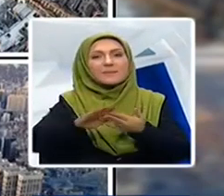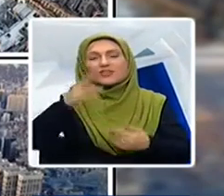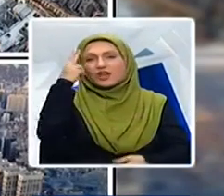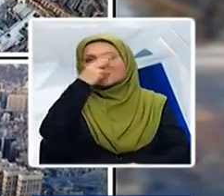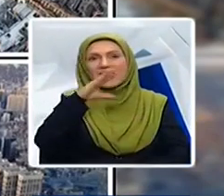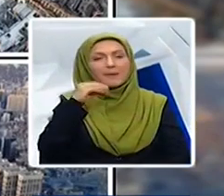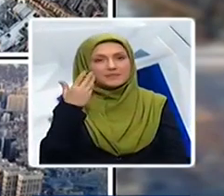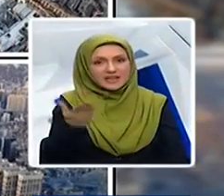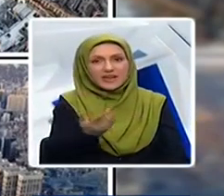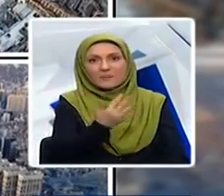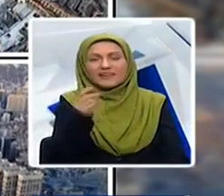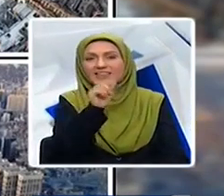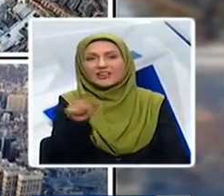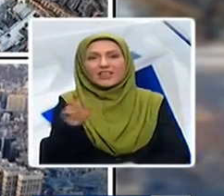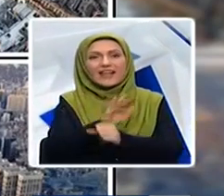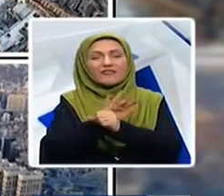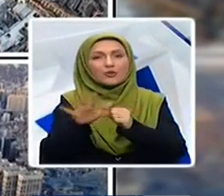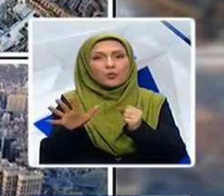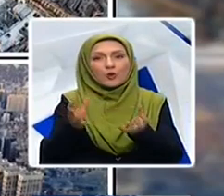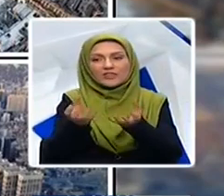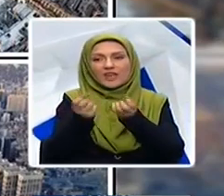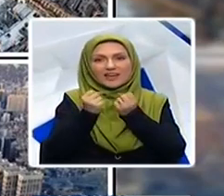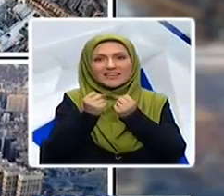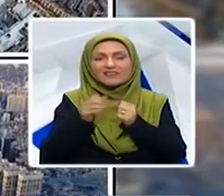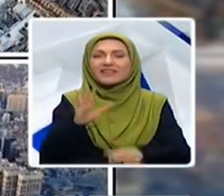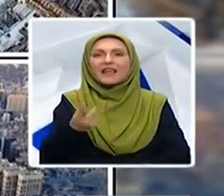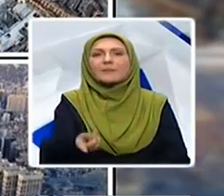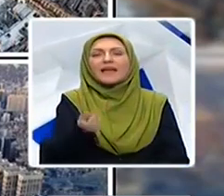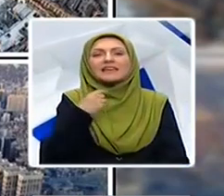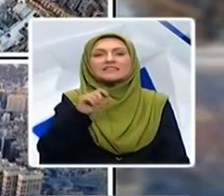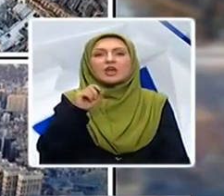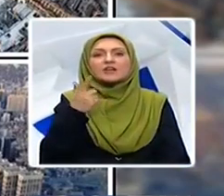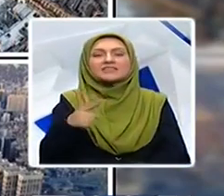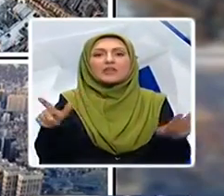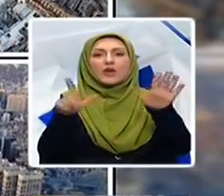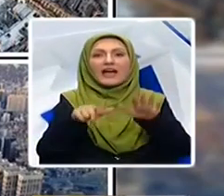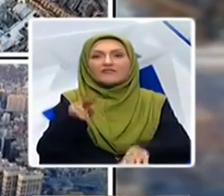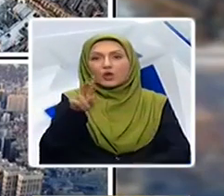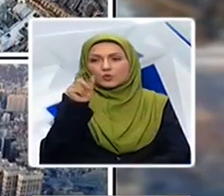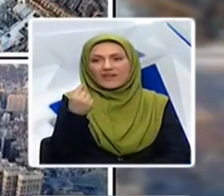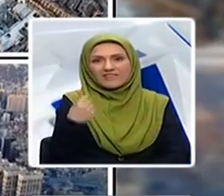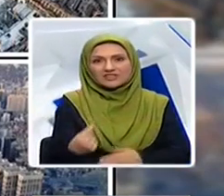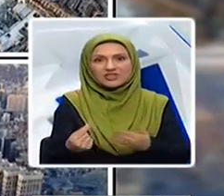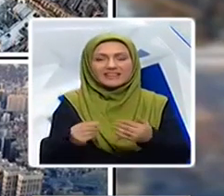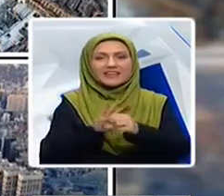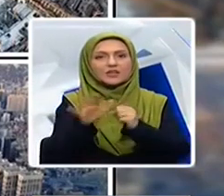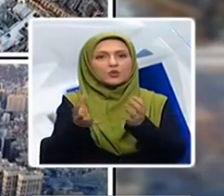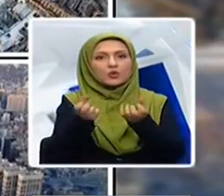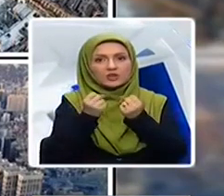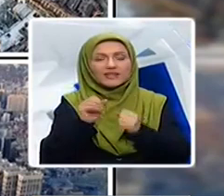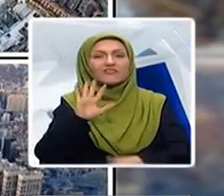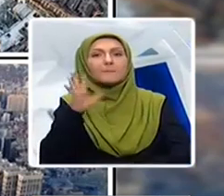شمار مبتلایان به ویروس کرونا در این کشور پس از ثبت 1172 مورد ابتلای جدید از مرز